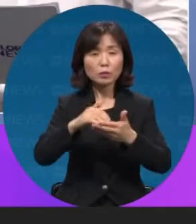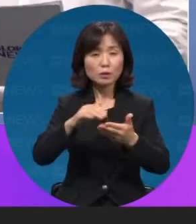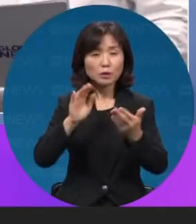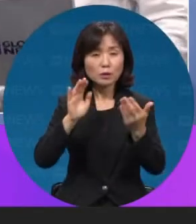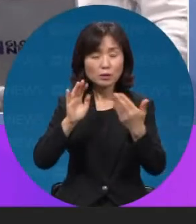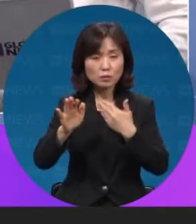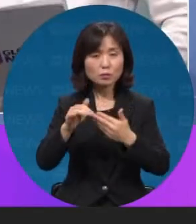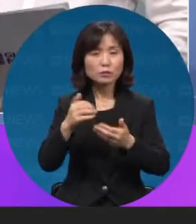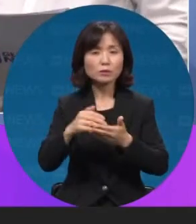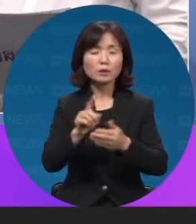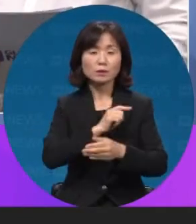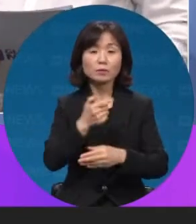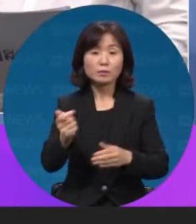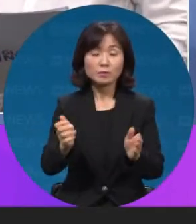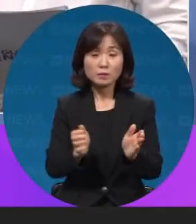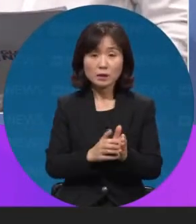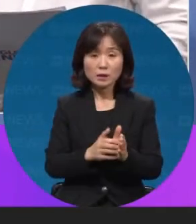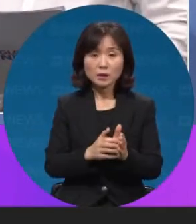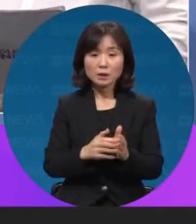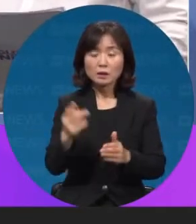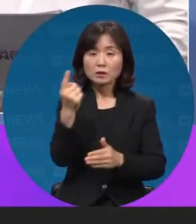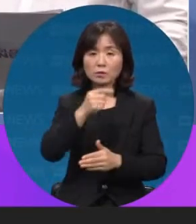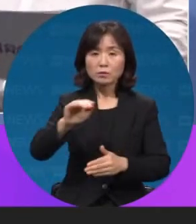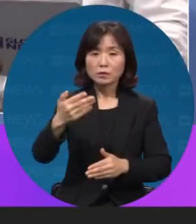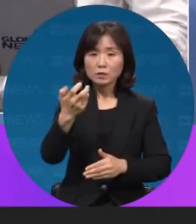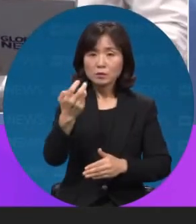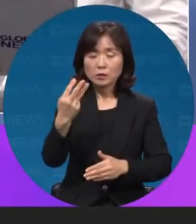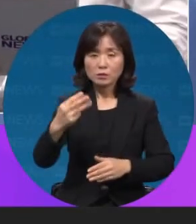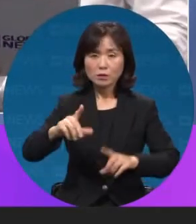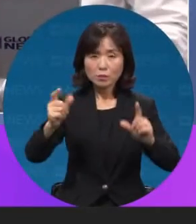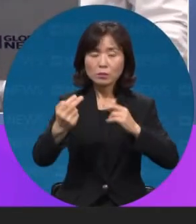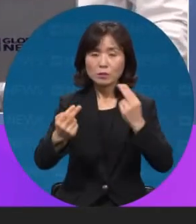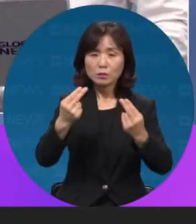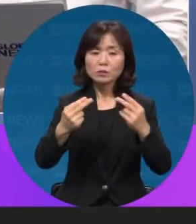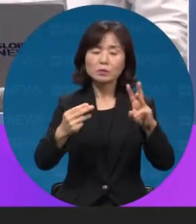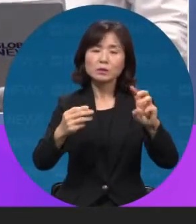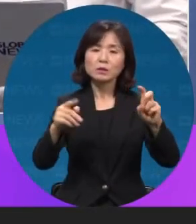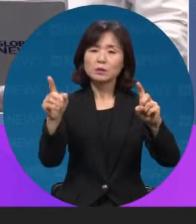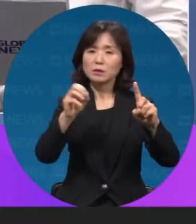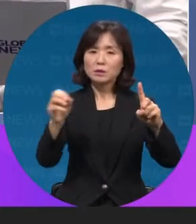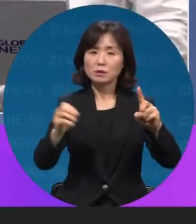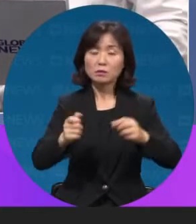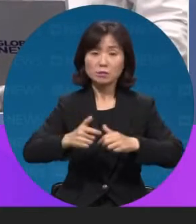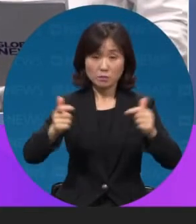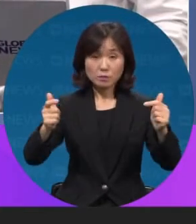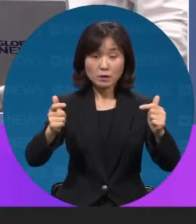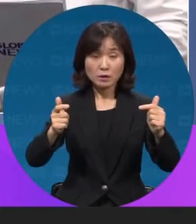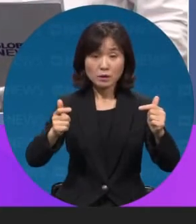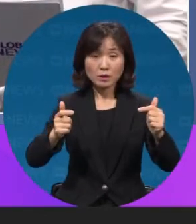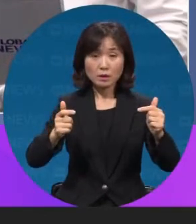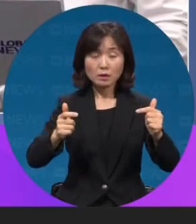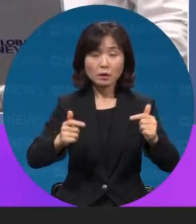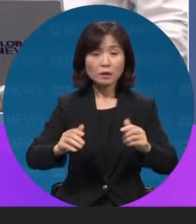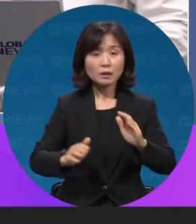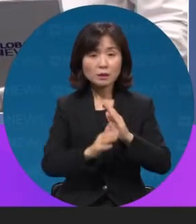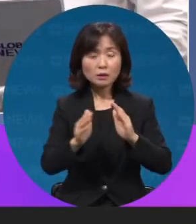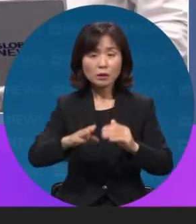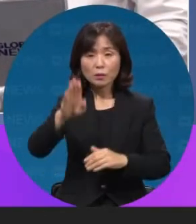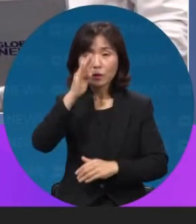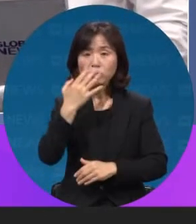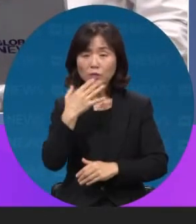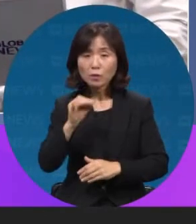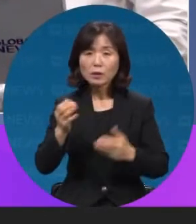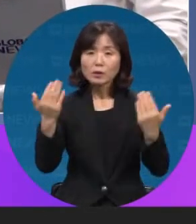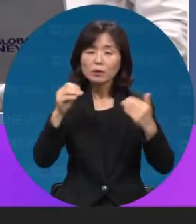얻습니다 직전에 와 미 교회도 무려 31% 나 증가 있는데요 nhk 등 현지 언론은 가정과 질병 뿐 아니라